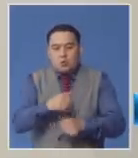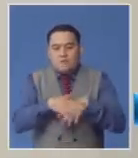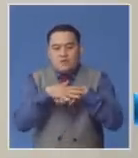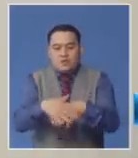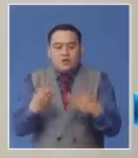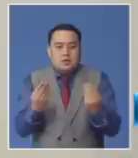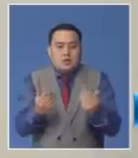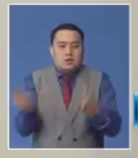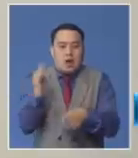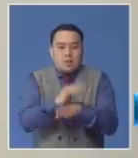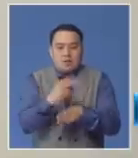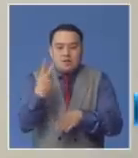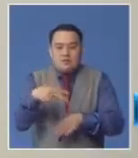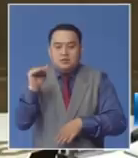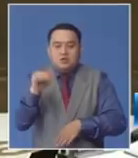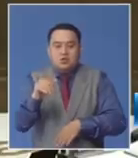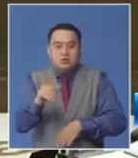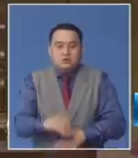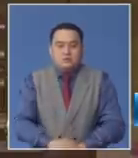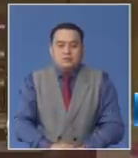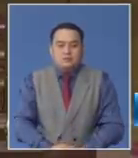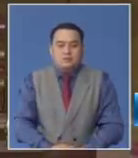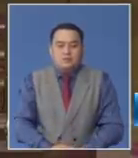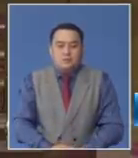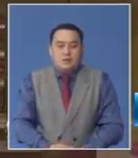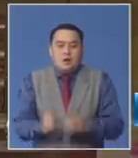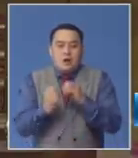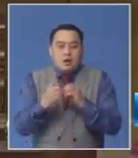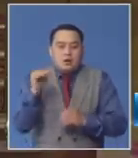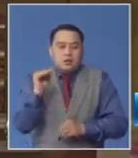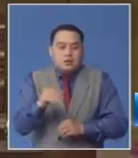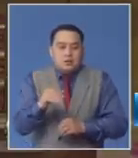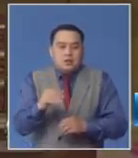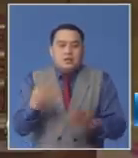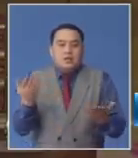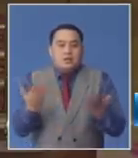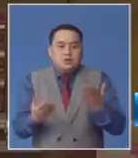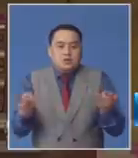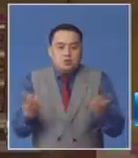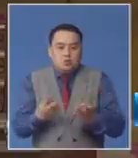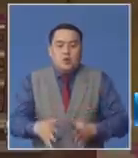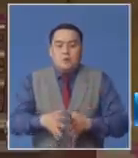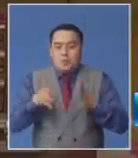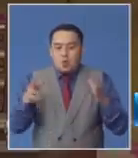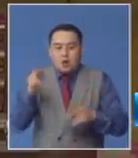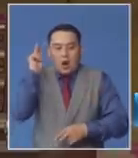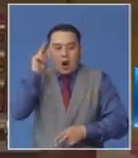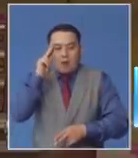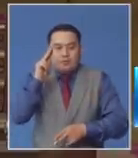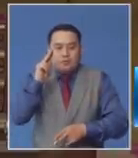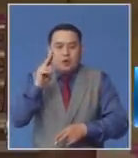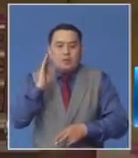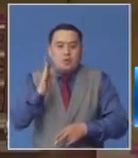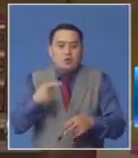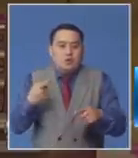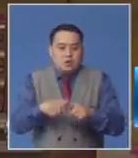грантом добавят еще 20 тысяч миф 11000 если необходимо и больше на обучение бакалавров по